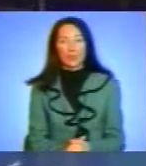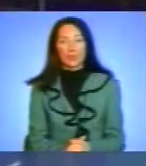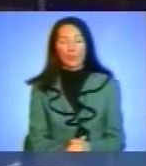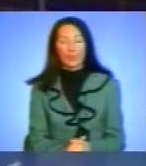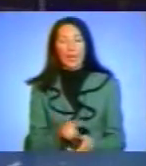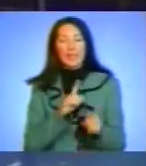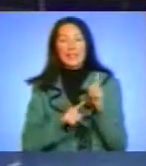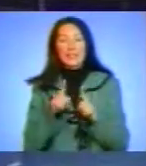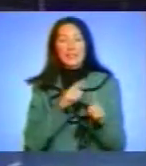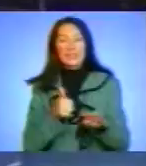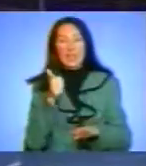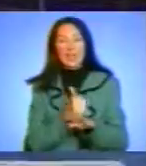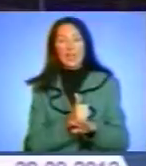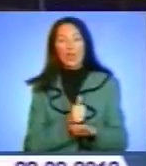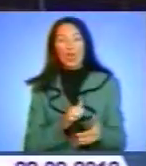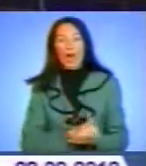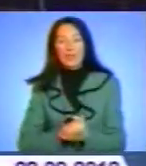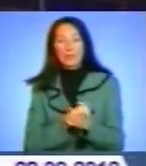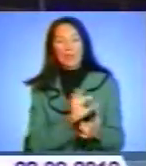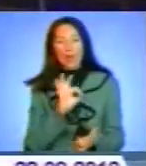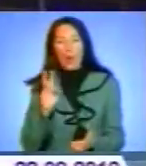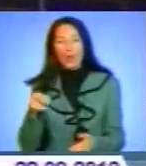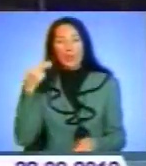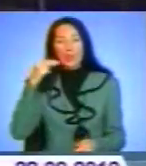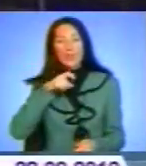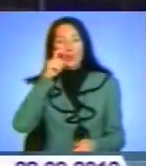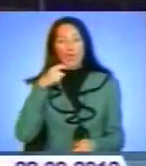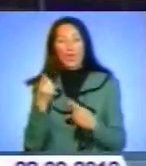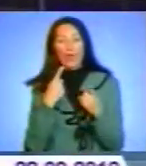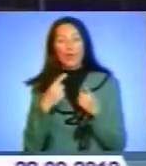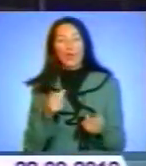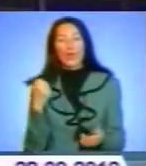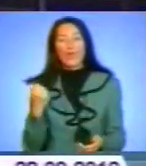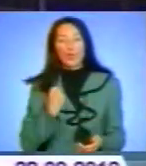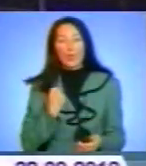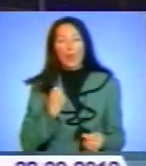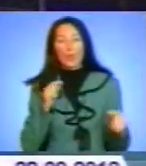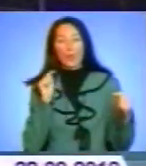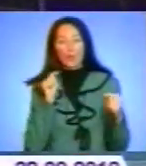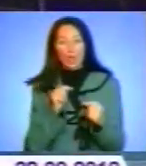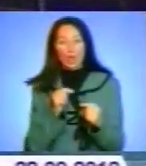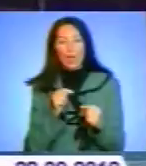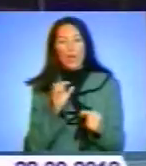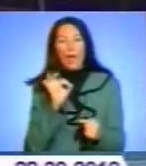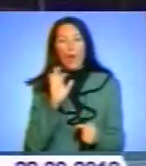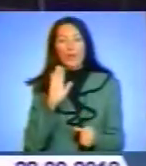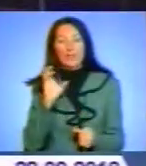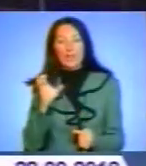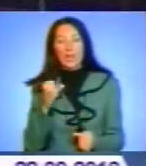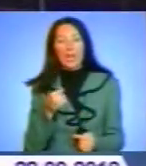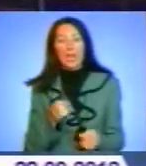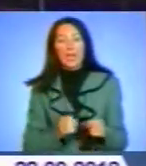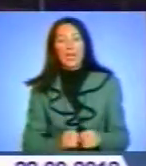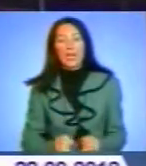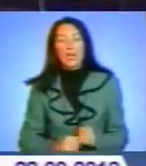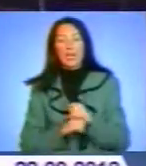На засіданні Генеральної асамблеї ООН президент України говорив про військові протистояння, ОБСЄ та ядерну зброю.